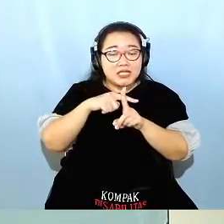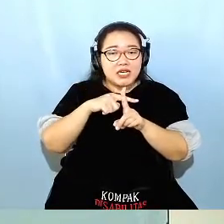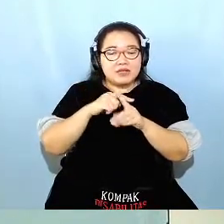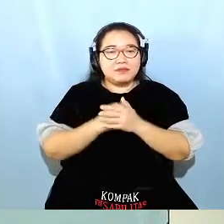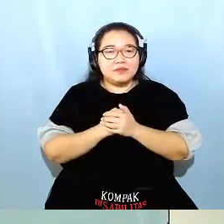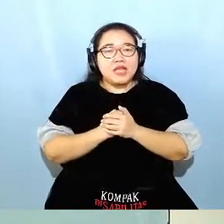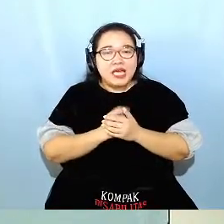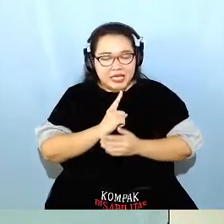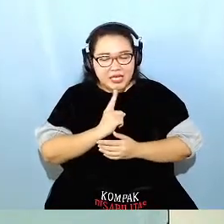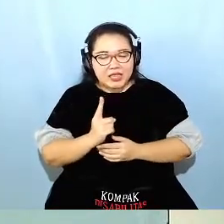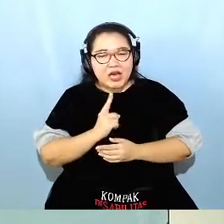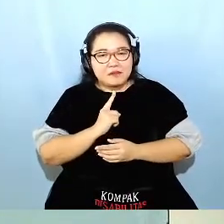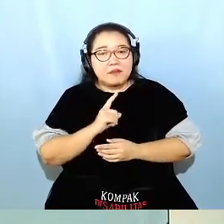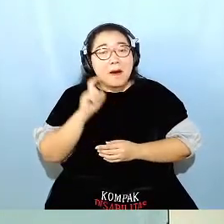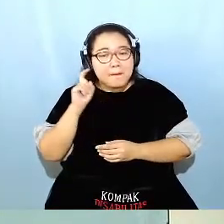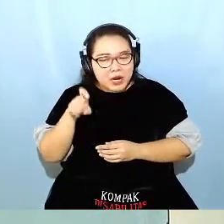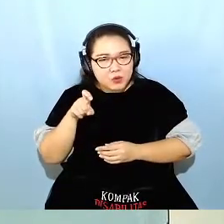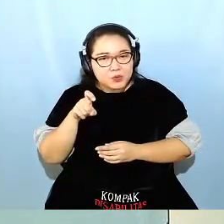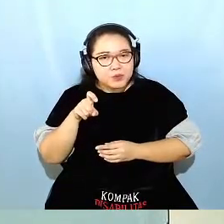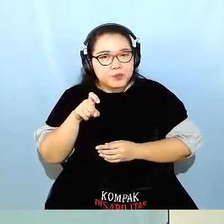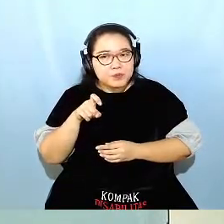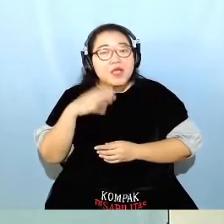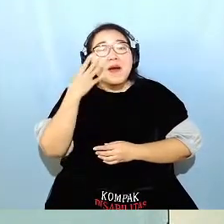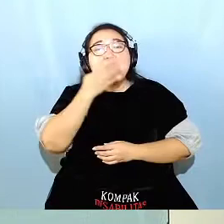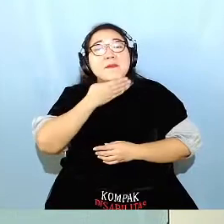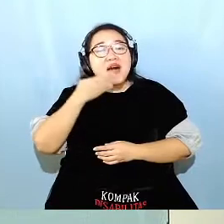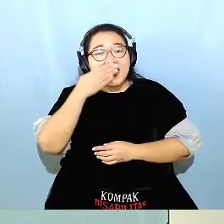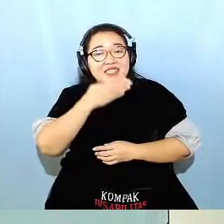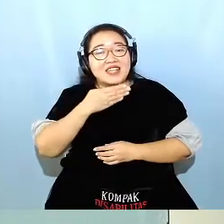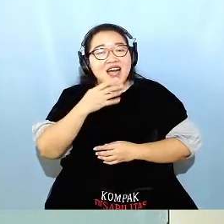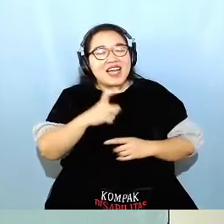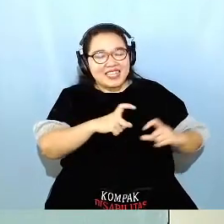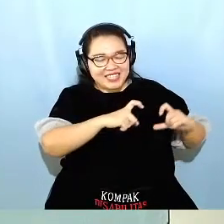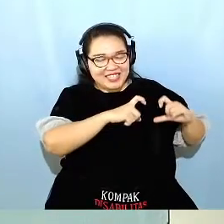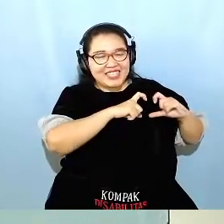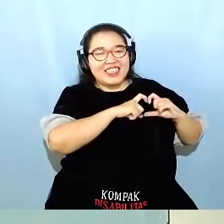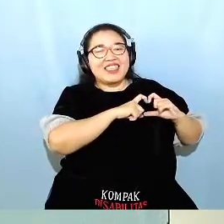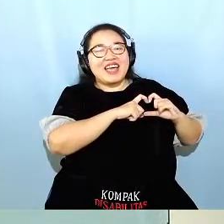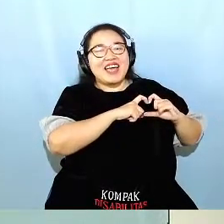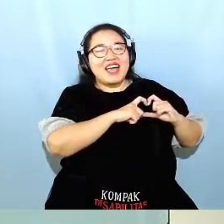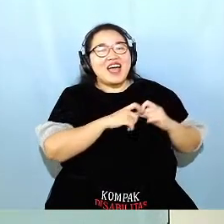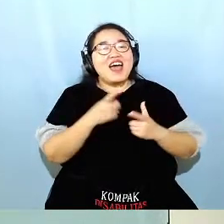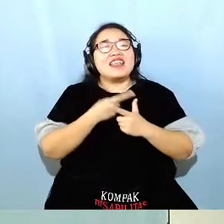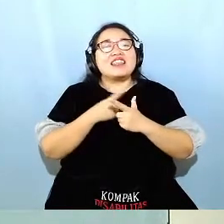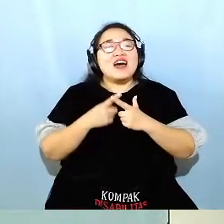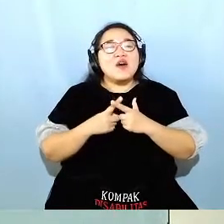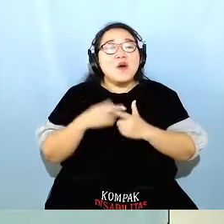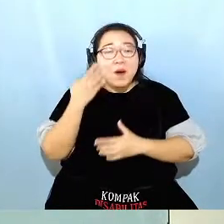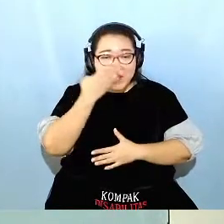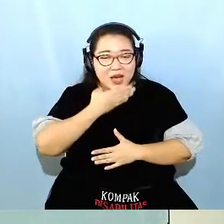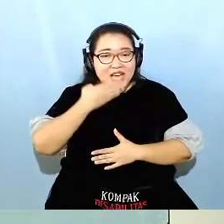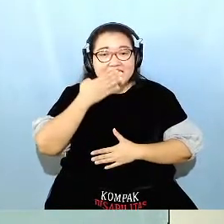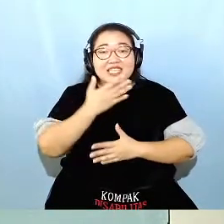memerlukan bahasa yang namanya bahasa cinta. Amin. Bahasa